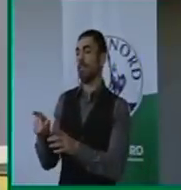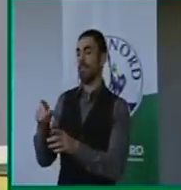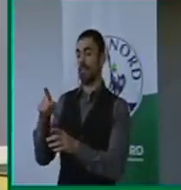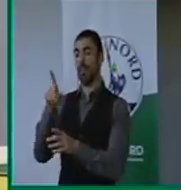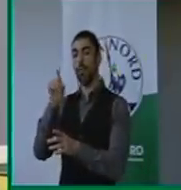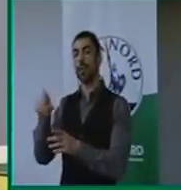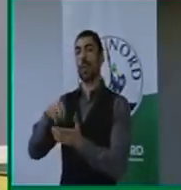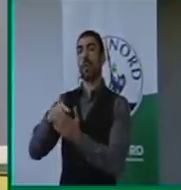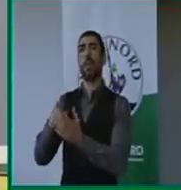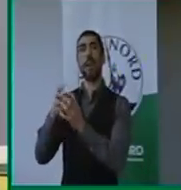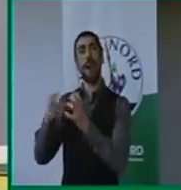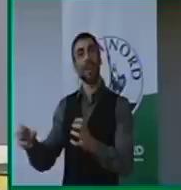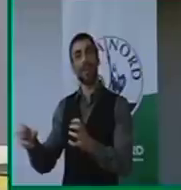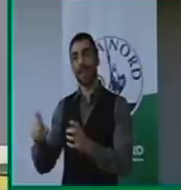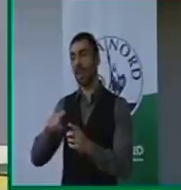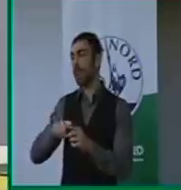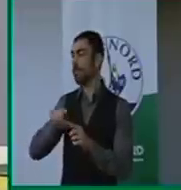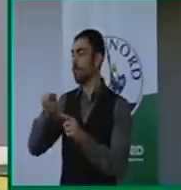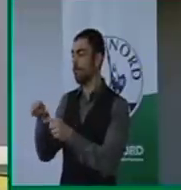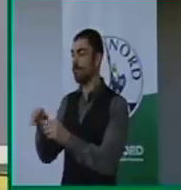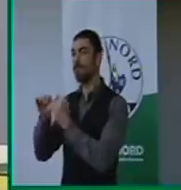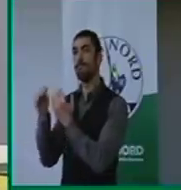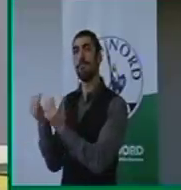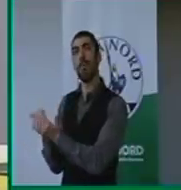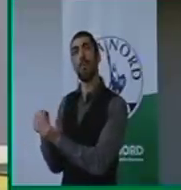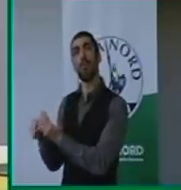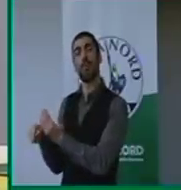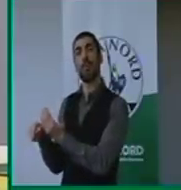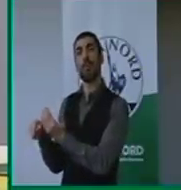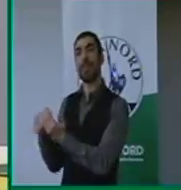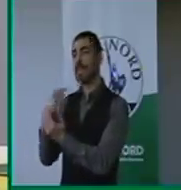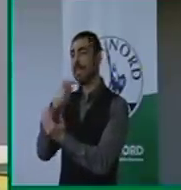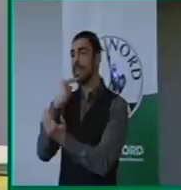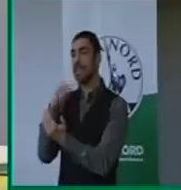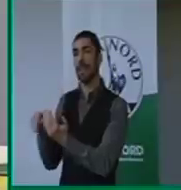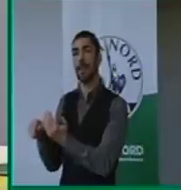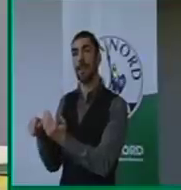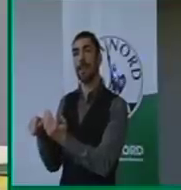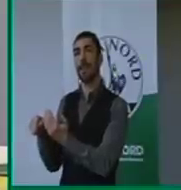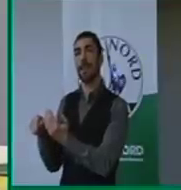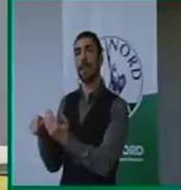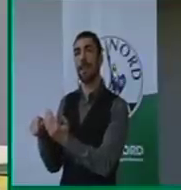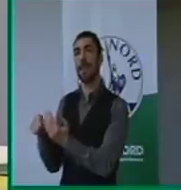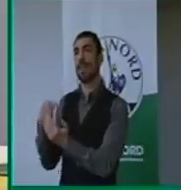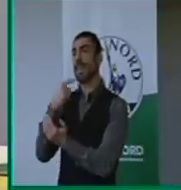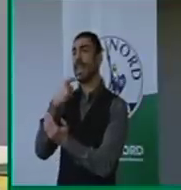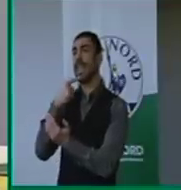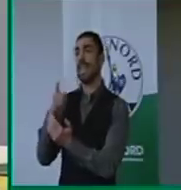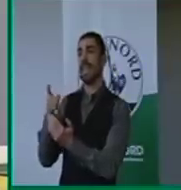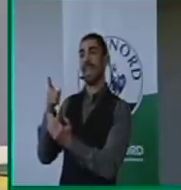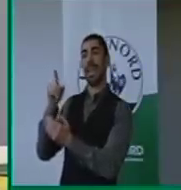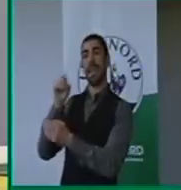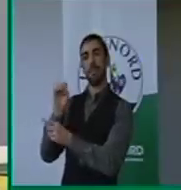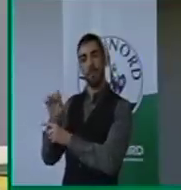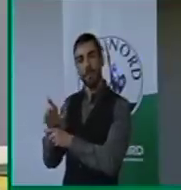un'azienda fino al mondo di chi si occupa magari grazie a incarichi accademici Ma che ogni